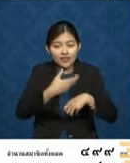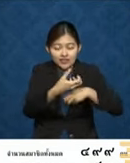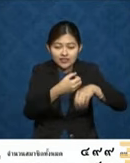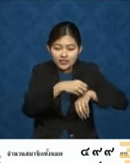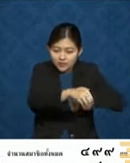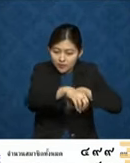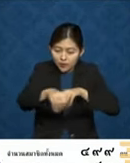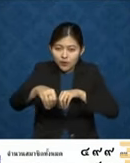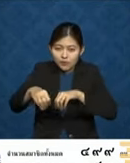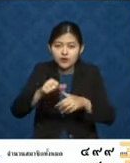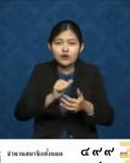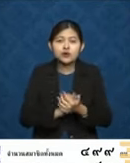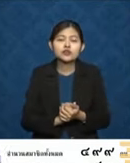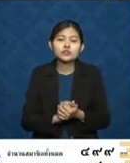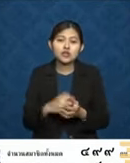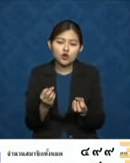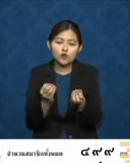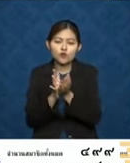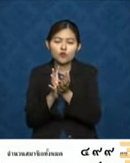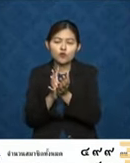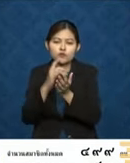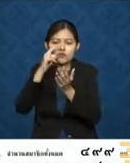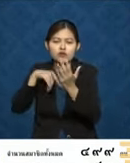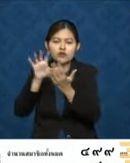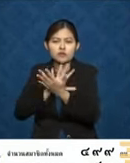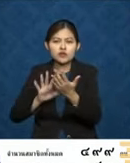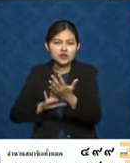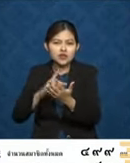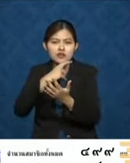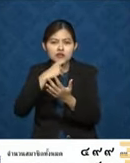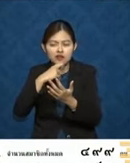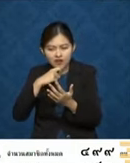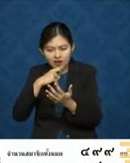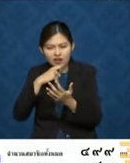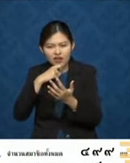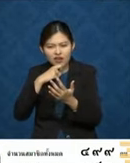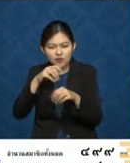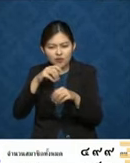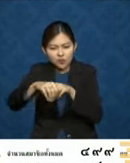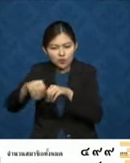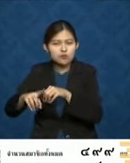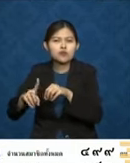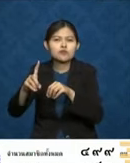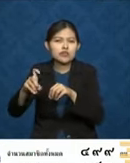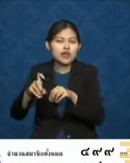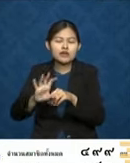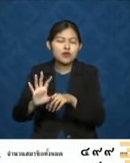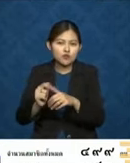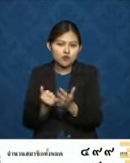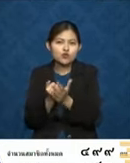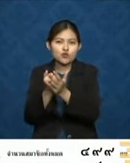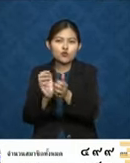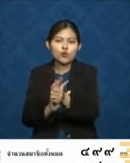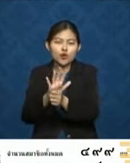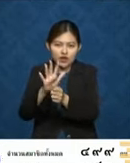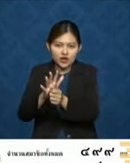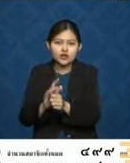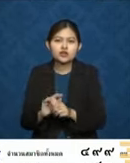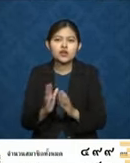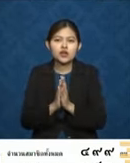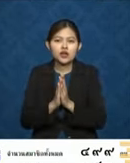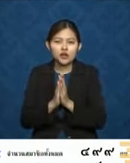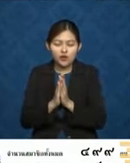แฮโยซึ่งทำให้ประเทศไทยมีปัญหาในการเพาะปลูกหรือในการเลี้ยงชีพน้ำอุปโภคบริโภคผมขอกราบ